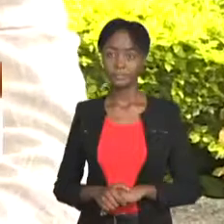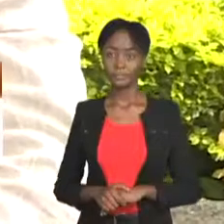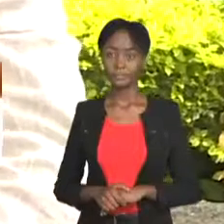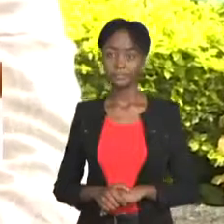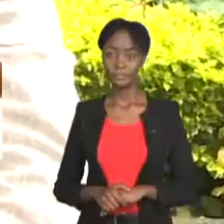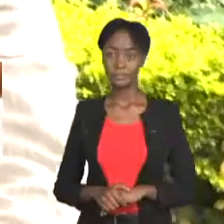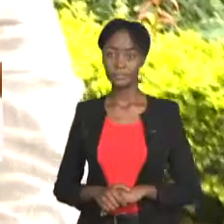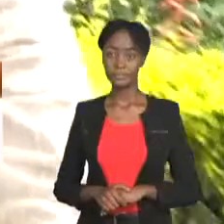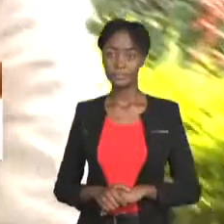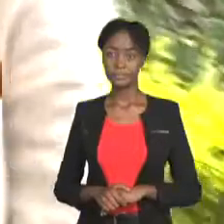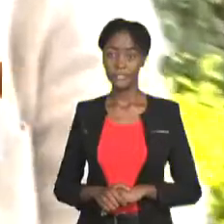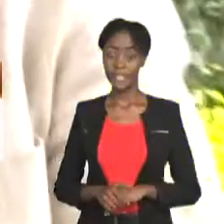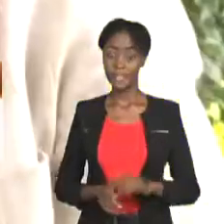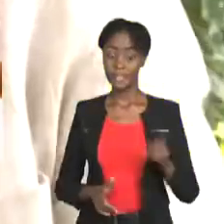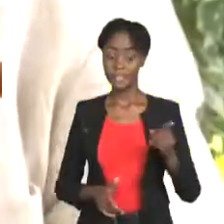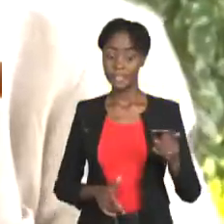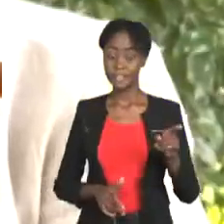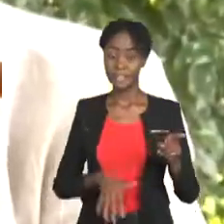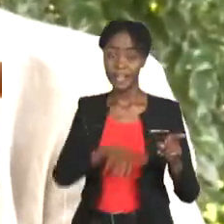2 if we go to